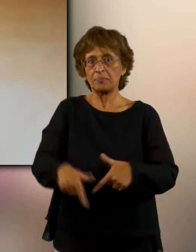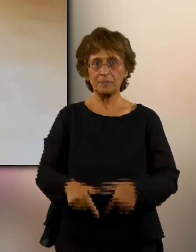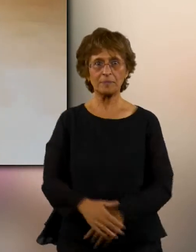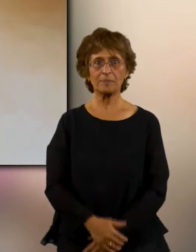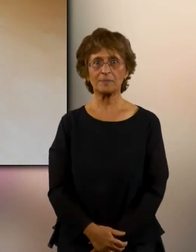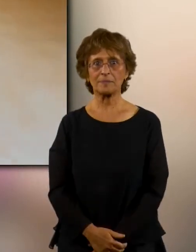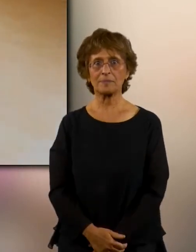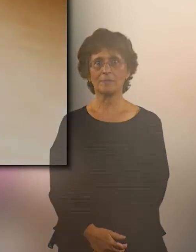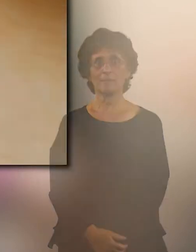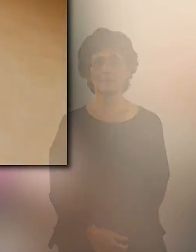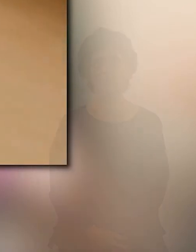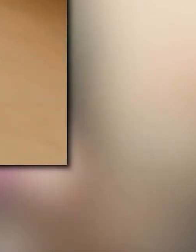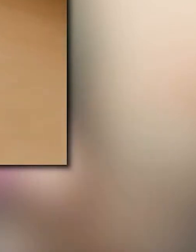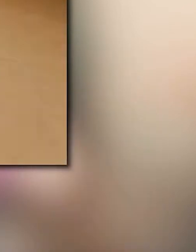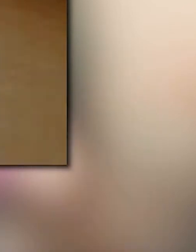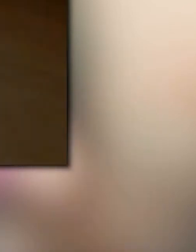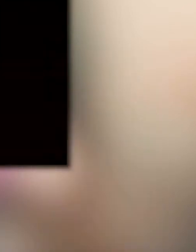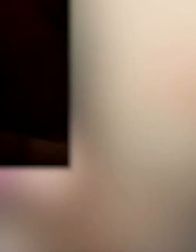marcher.